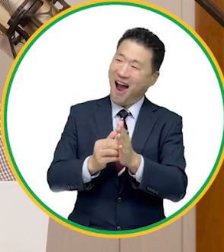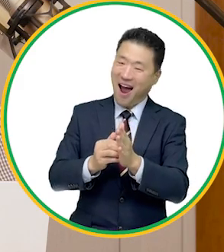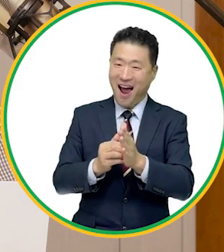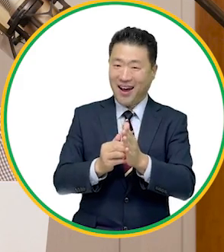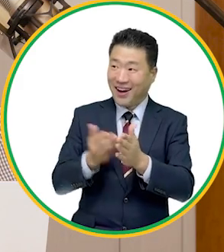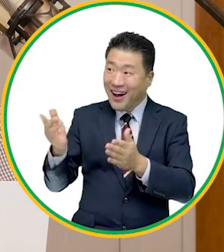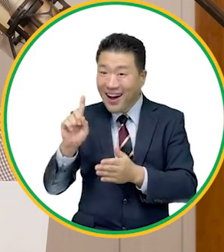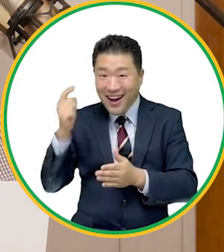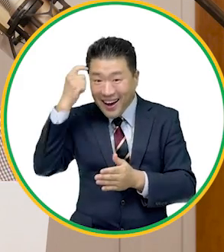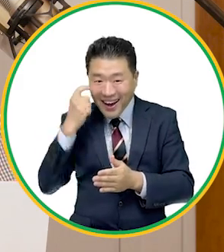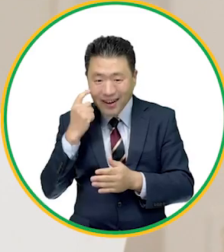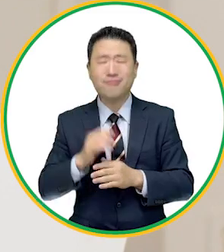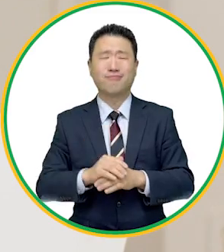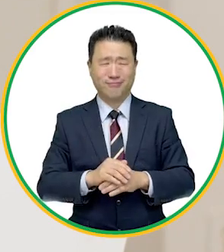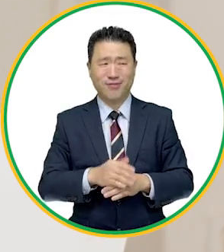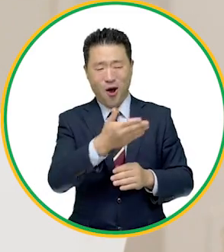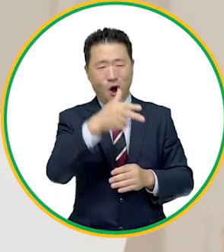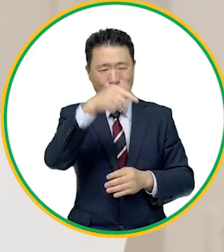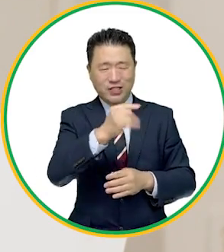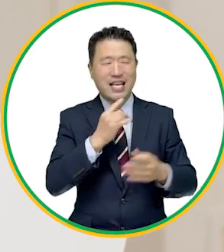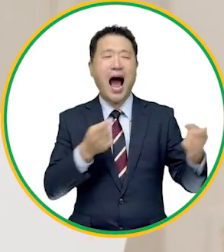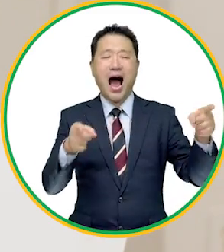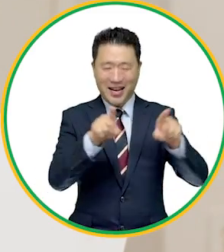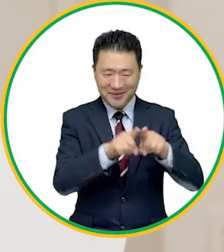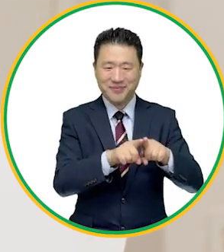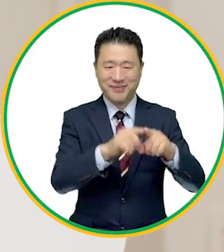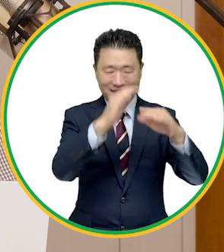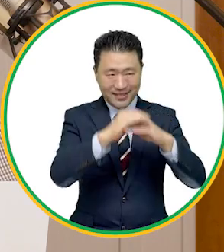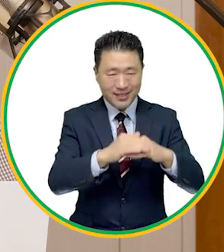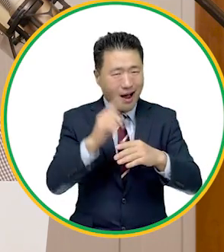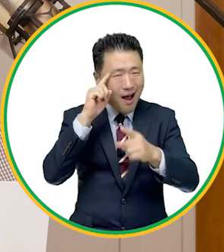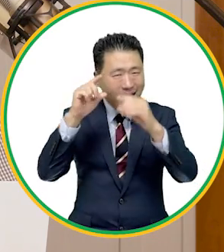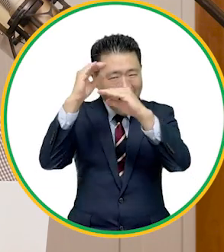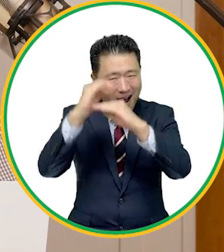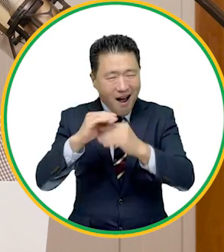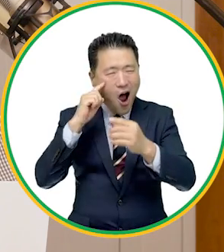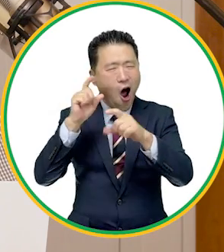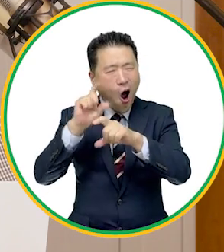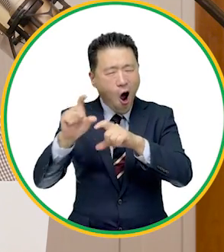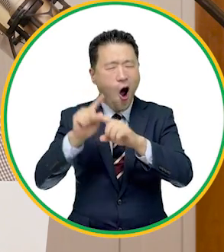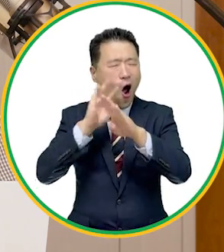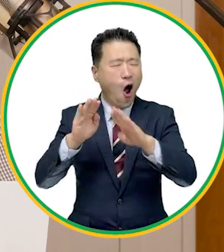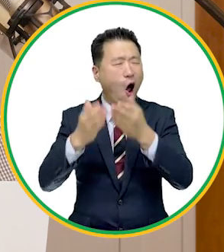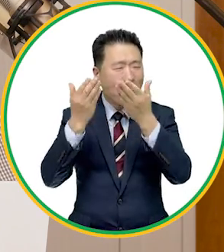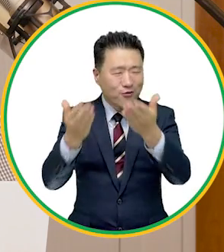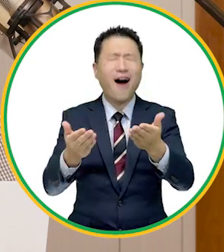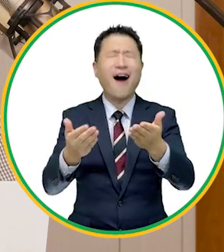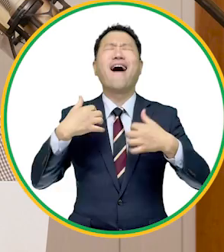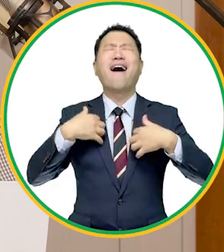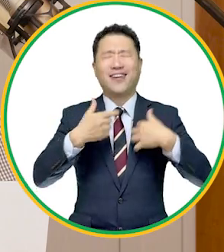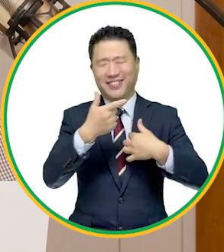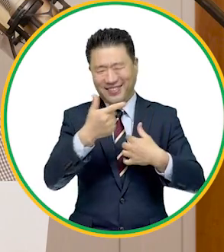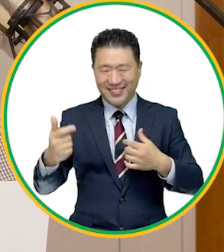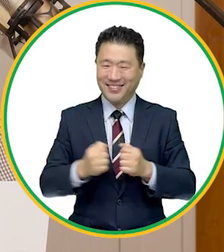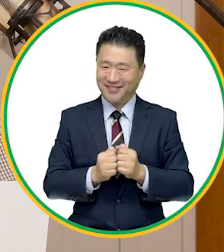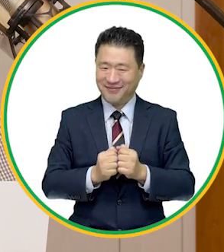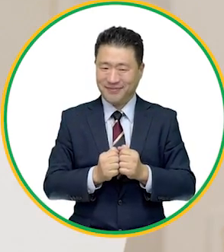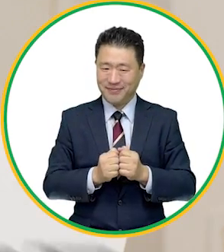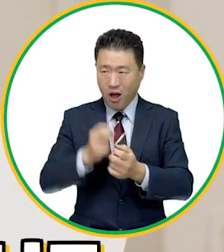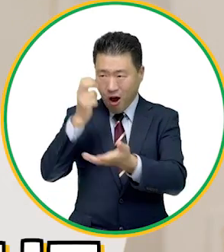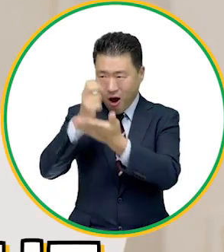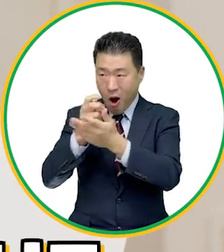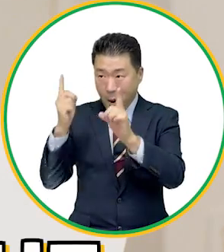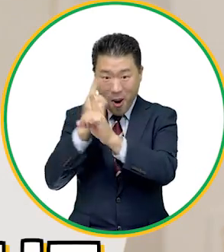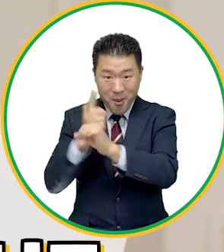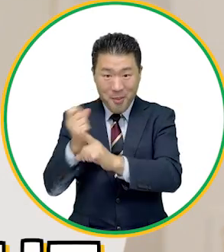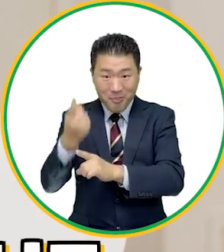나눠봤는데요. 실장님 어떠셨나요? 네, 오늘 주디와 함께 사연자분의 고민을 해결해 드릴 수 있어서 기뻤는데요.